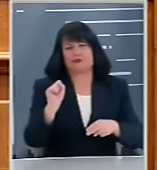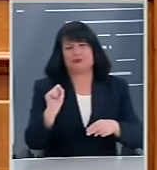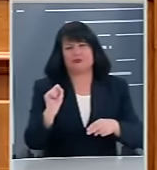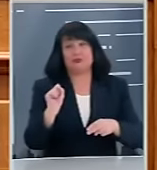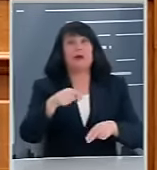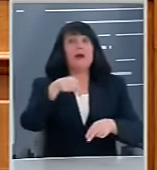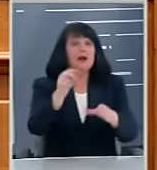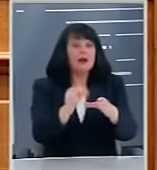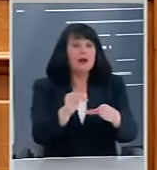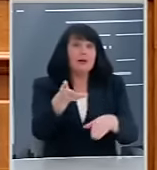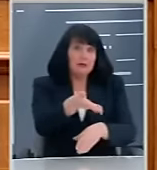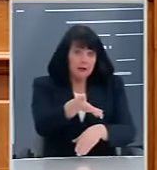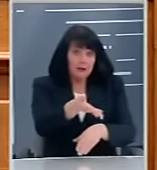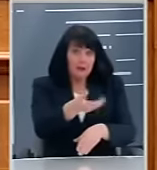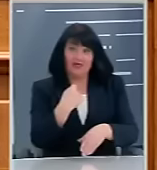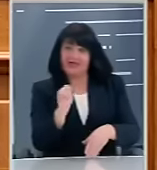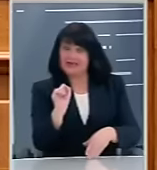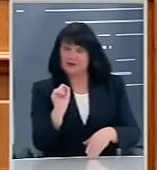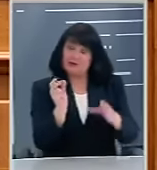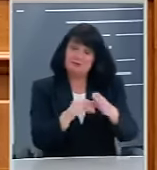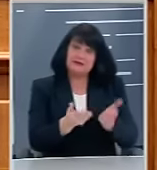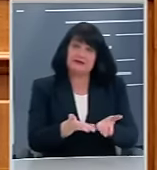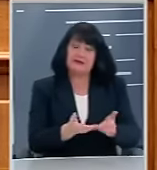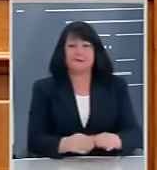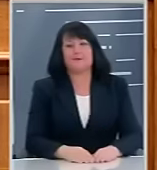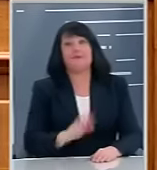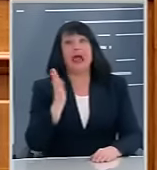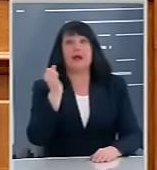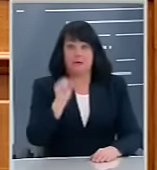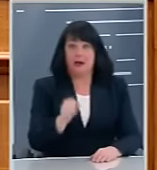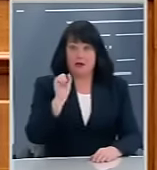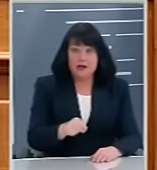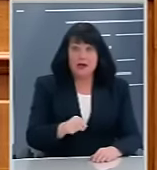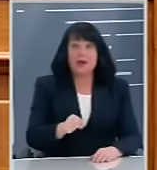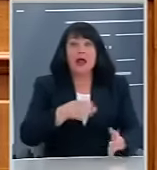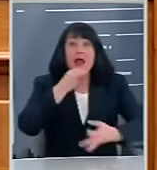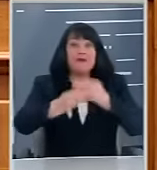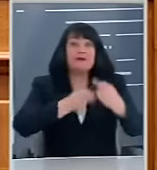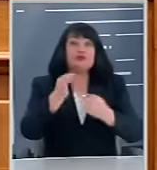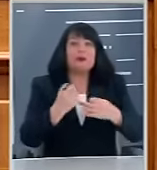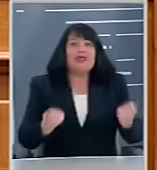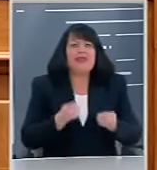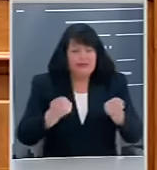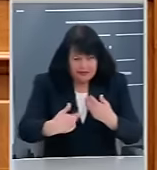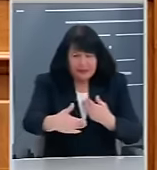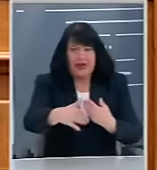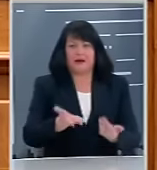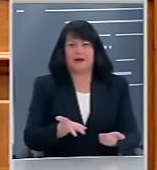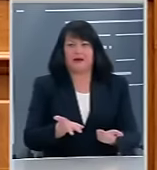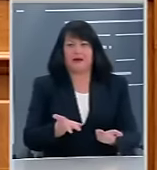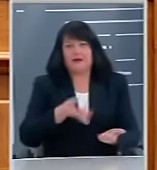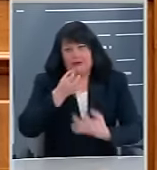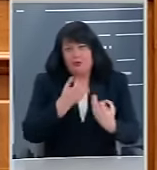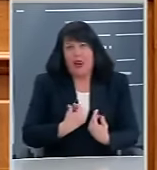σημερινή της ψήφιση του κρατικού προϋπολογισμού. Εάν συμφωνείτε, σημαίνει ότι όλα αυτά τα οποία σας περιγράφω θα συνέβαιναν. Ή ακόμα